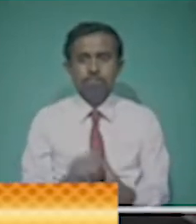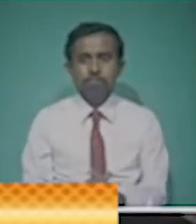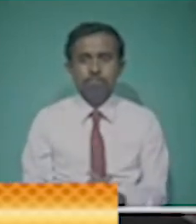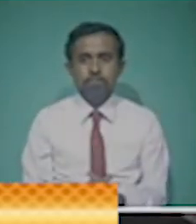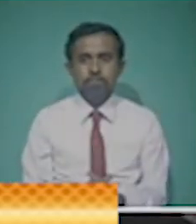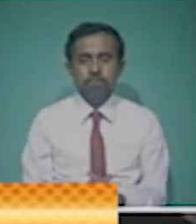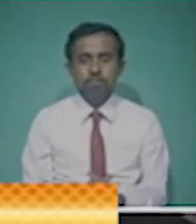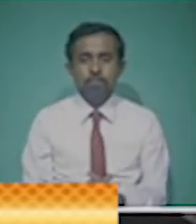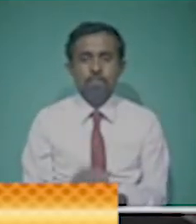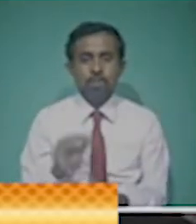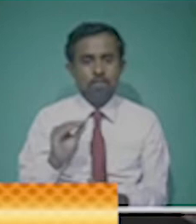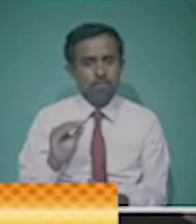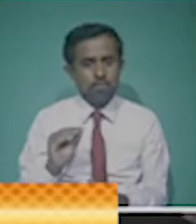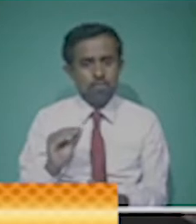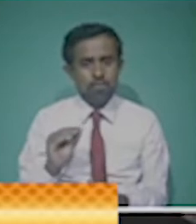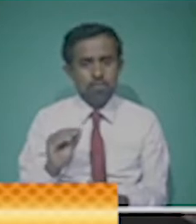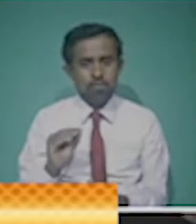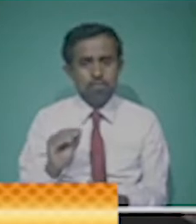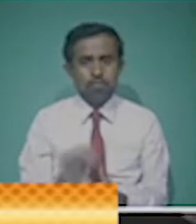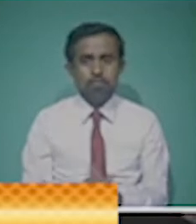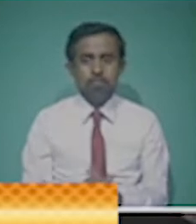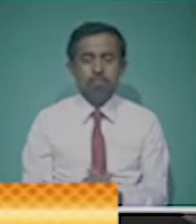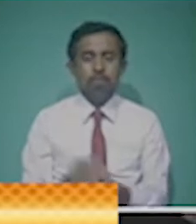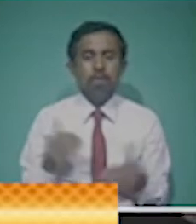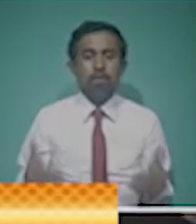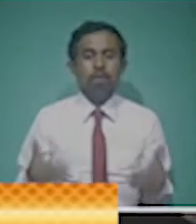இந்த மத்தியிலே, அந்த மக்களுடைய